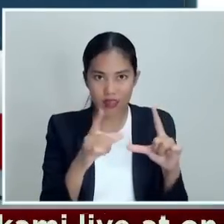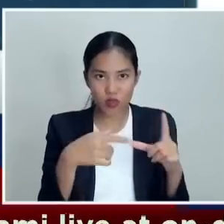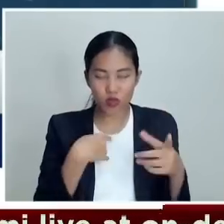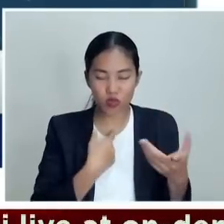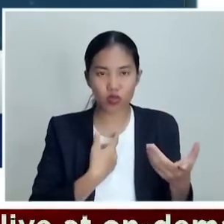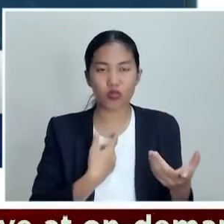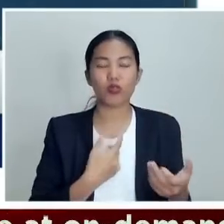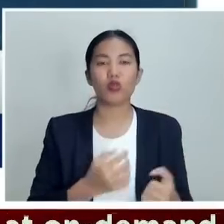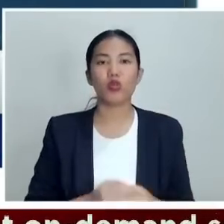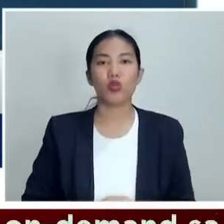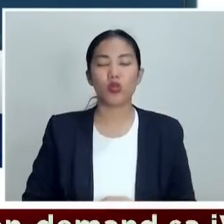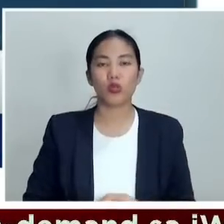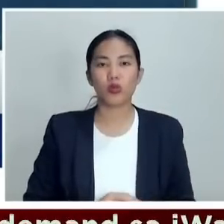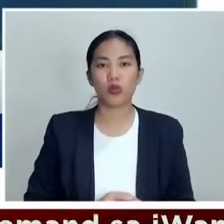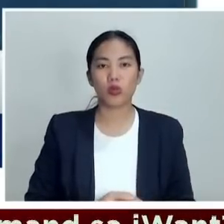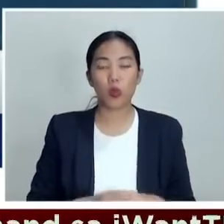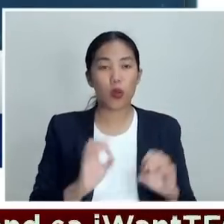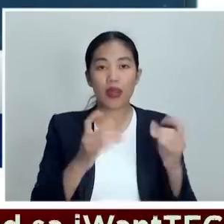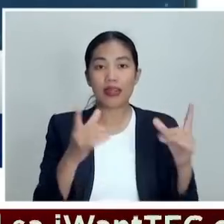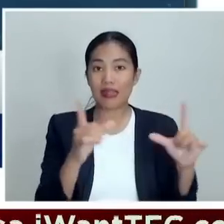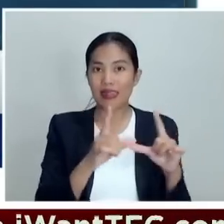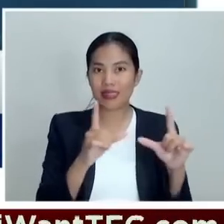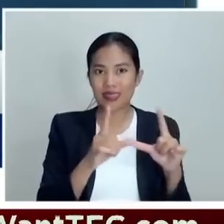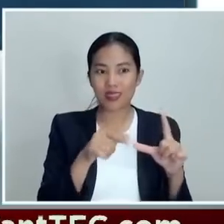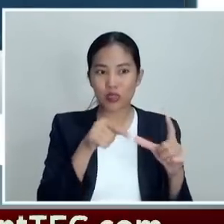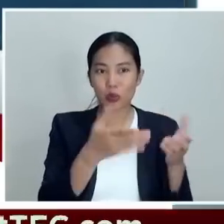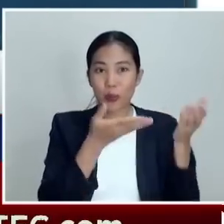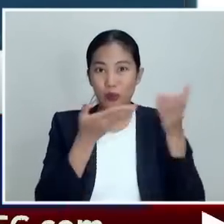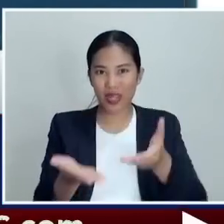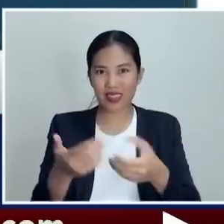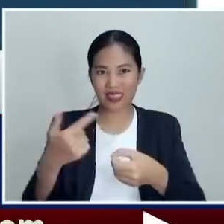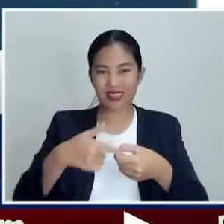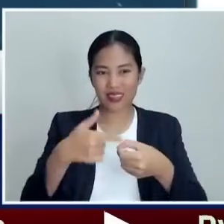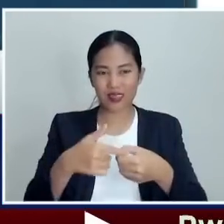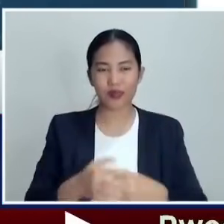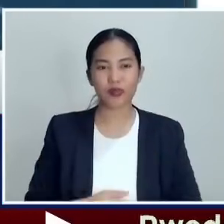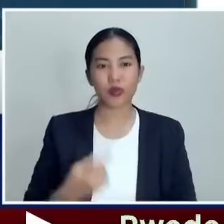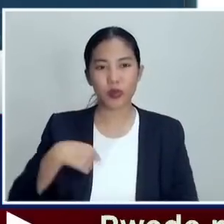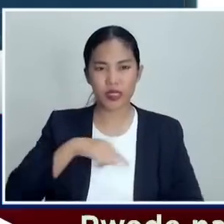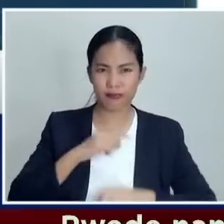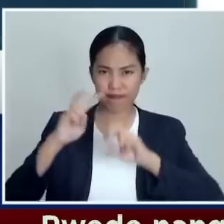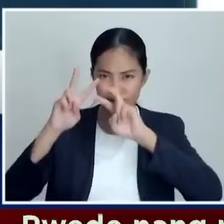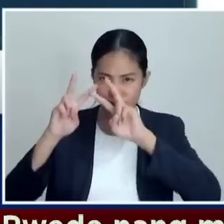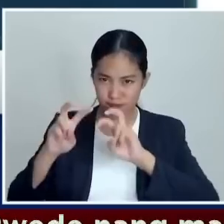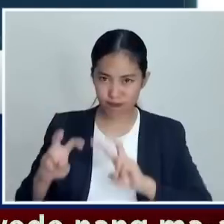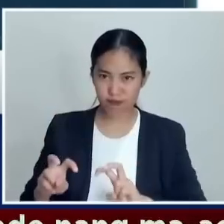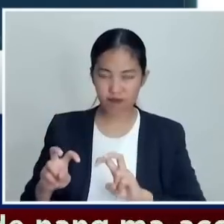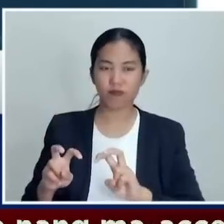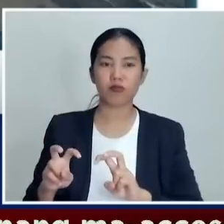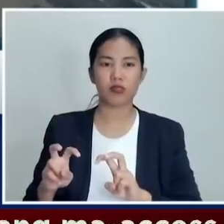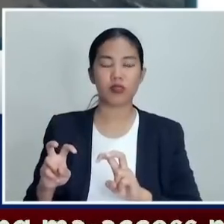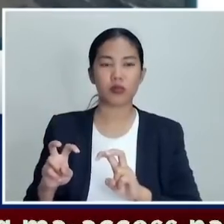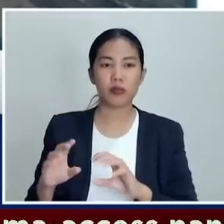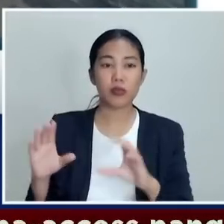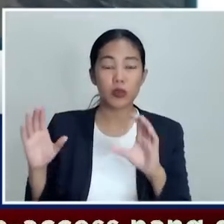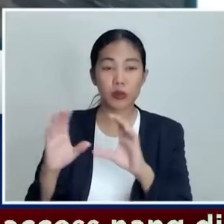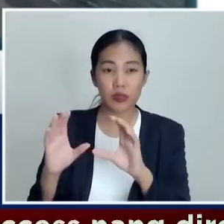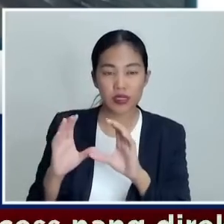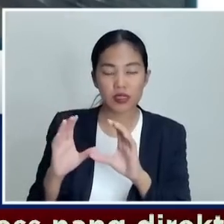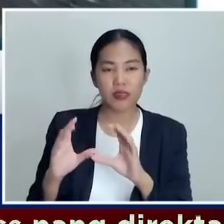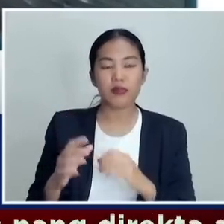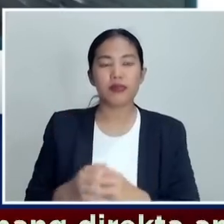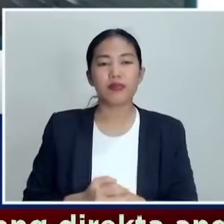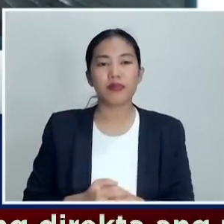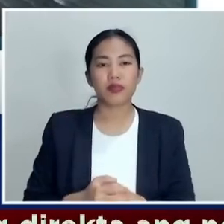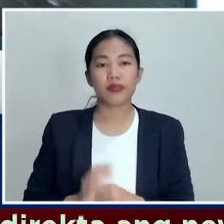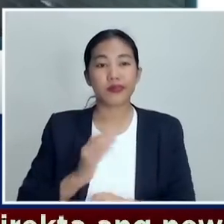a fact-finding team to look into the matter of these certificates. Of course, our processes